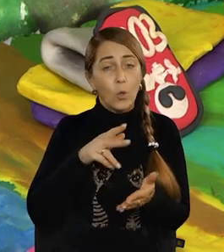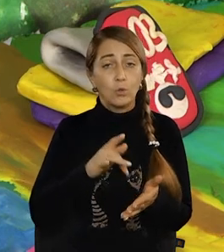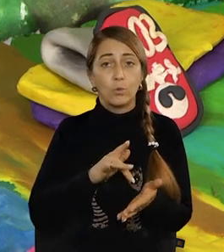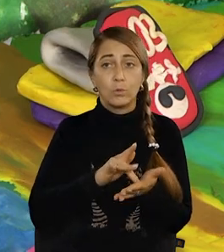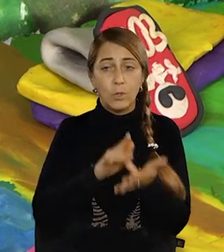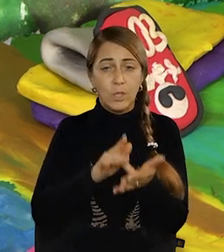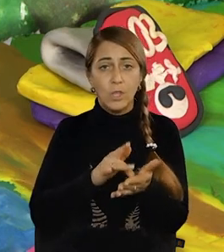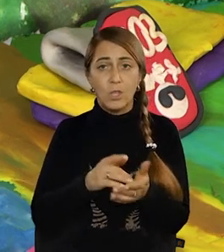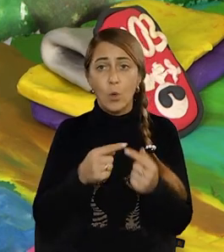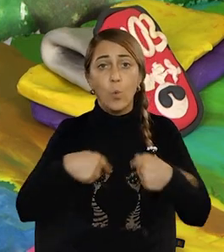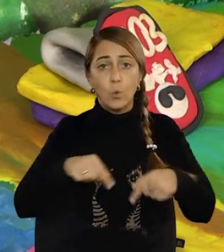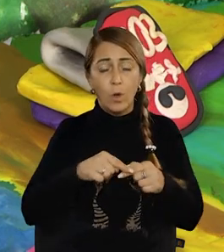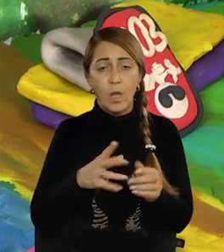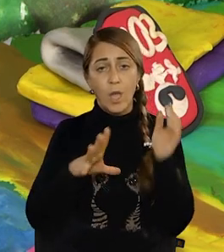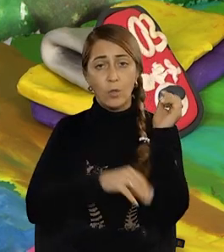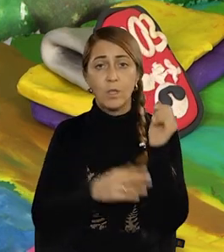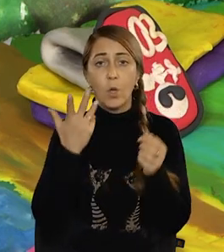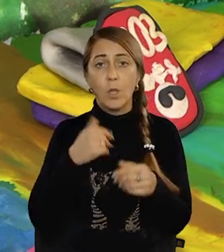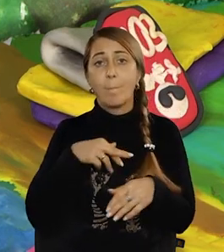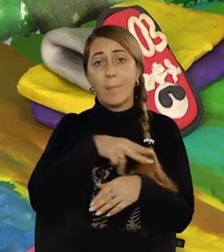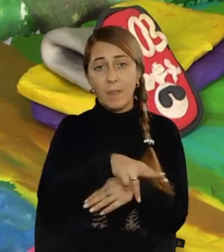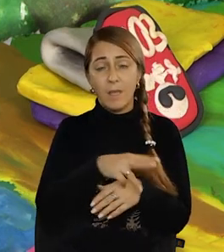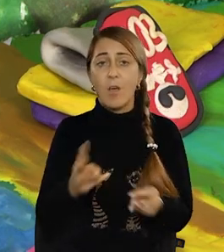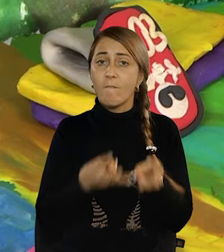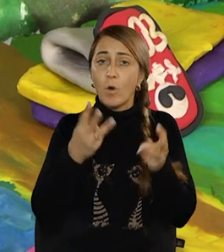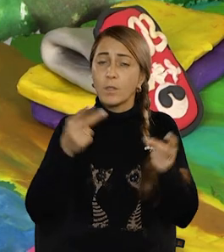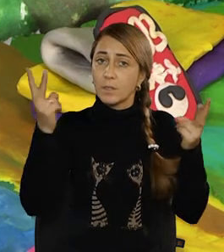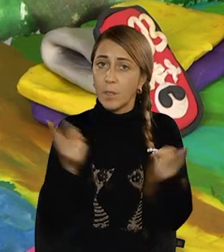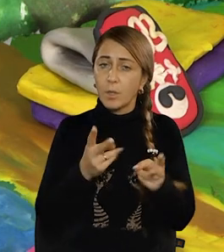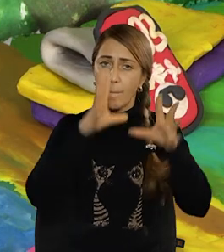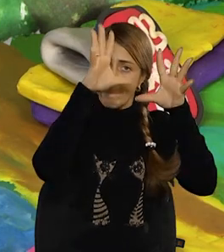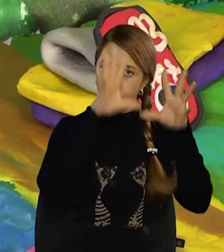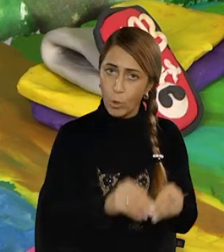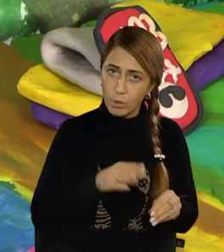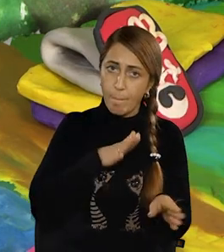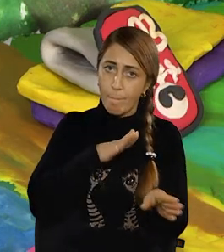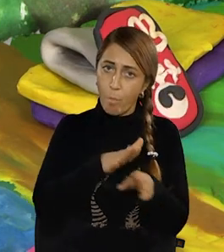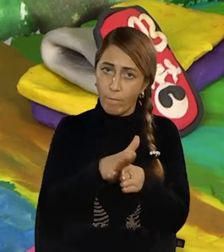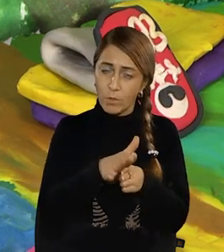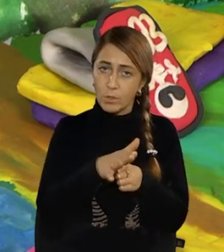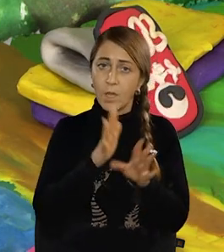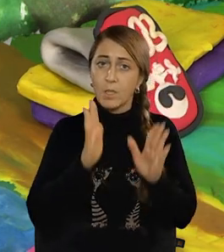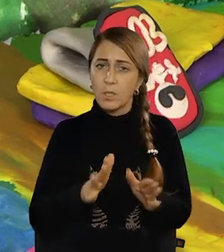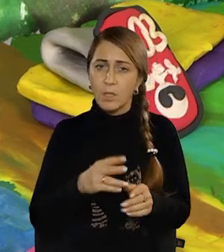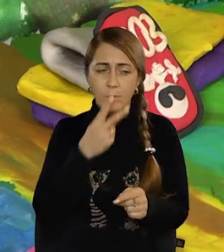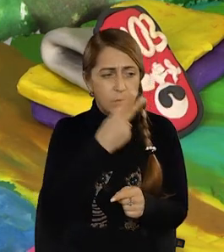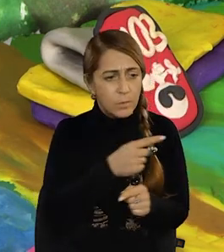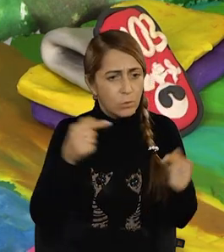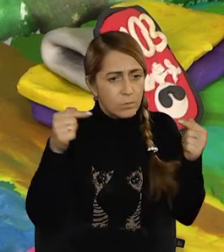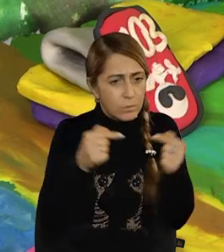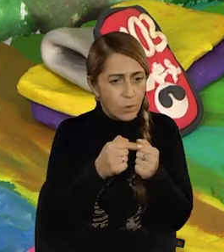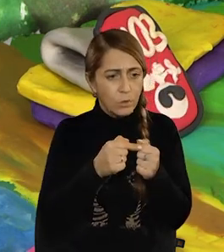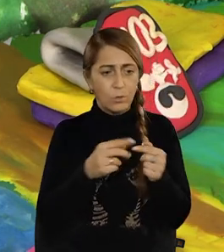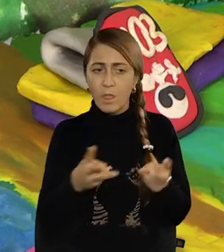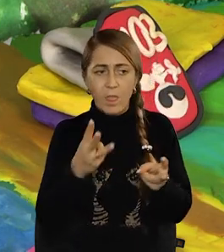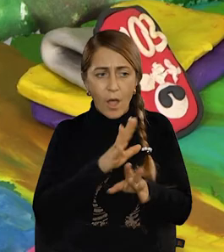І наостанок. Коли збираєтесь піти, вогонь необхідно загасити повністю. Лише переконавшись, що він дійсно не